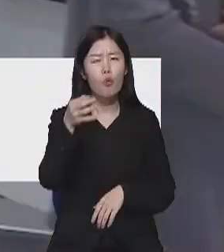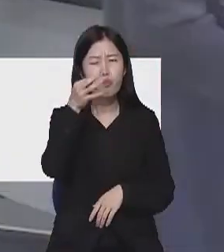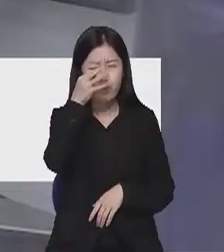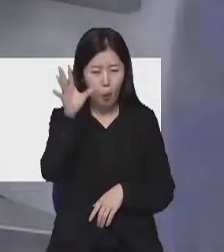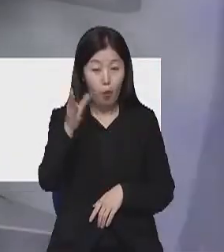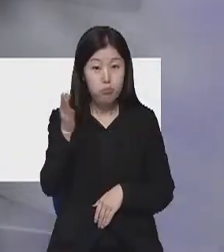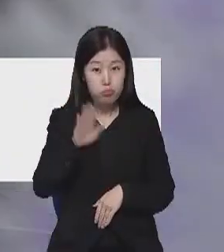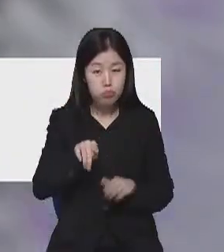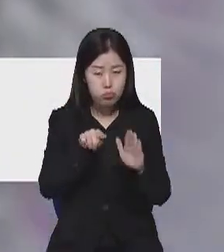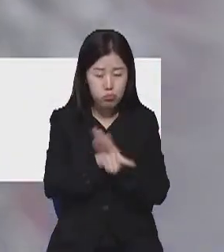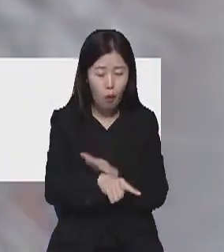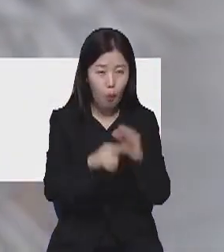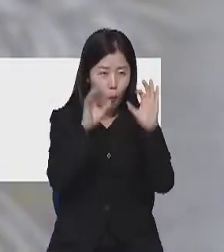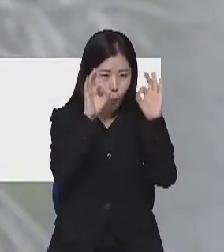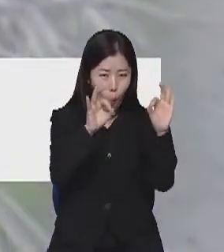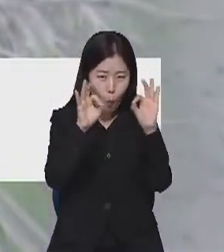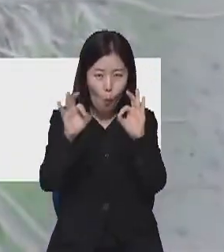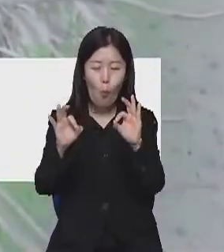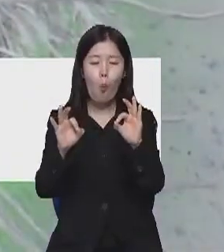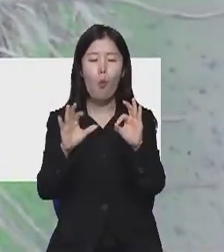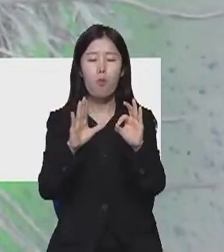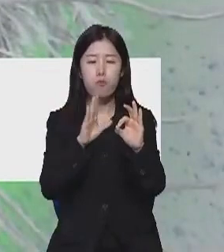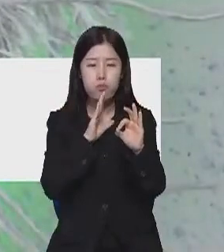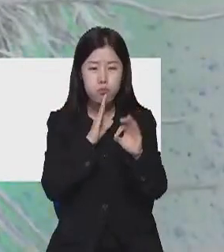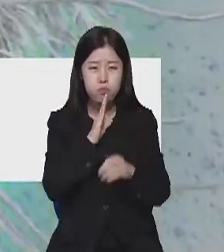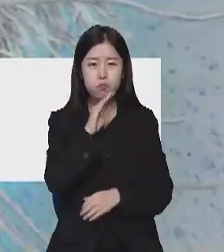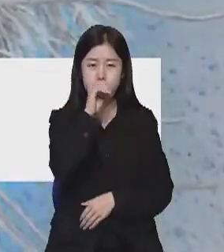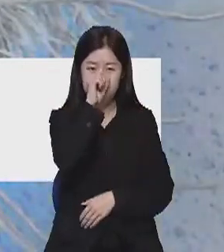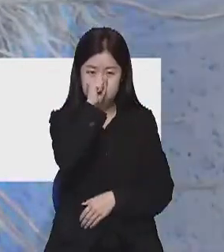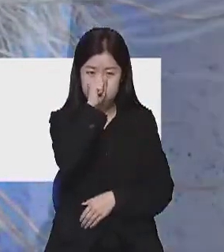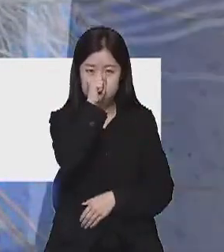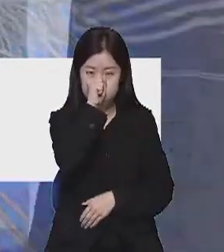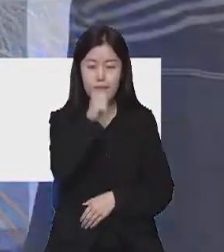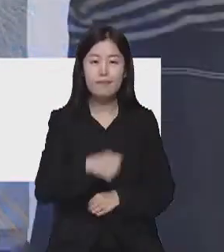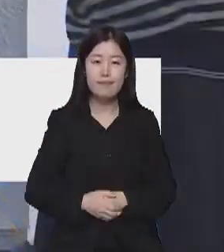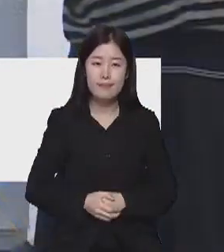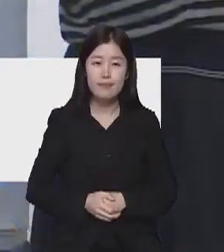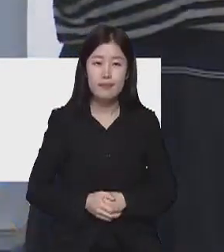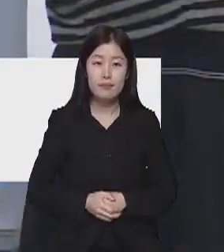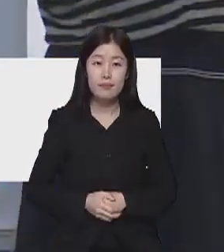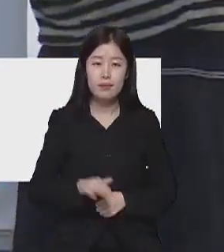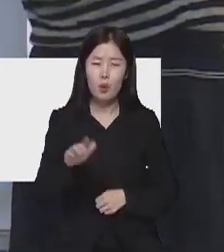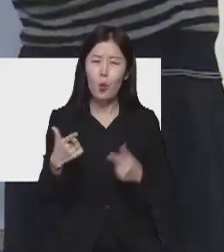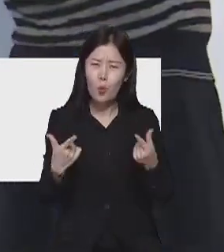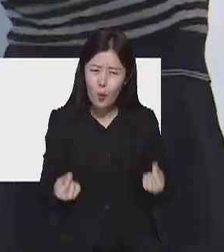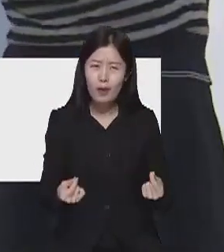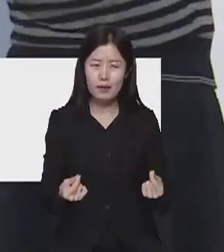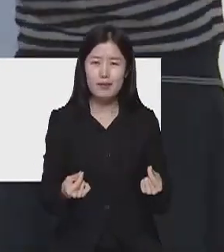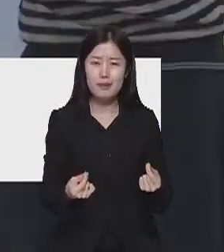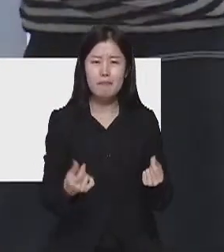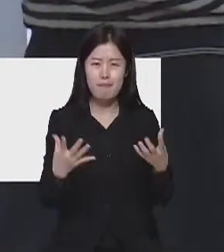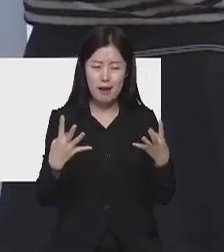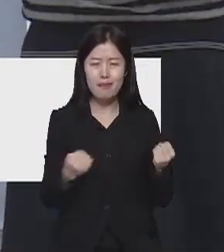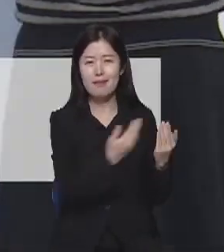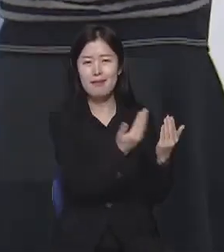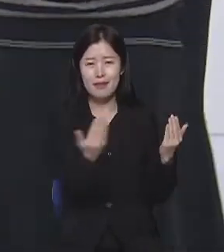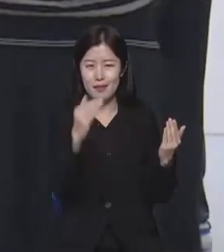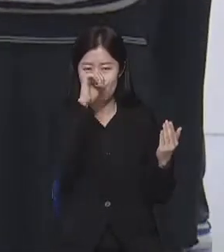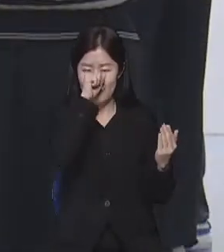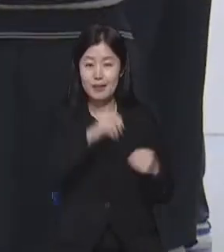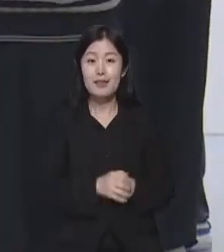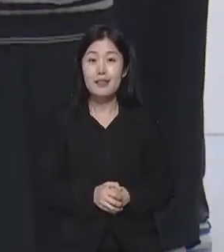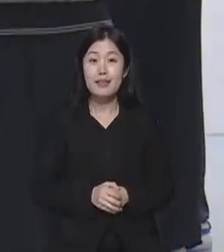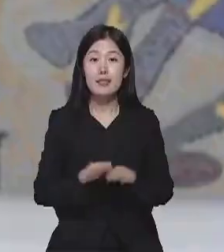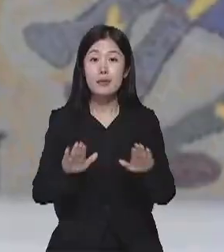수 있고 접할 수 있어서 참 그런 좋은 그런 계기가 된 거 같습니다 이런 기회가 많이 있었으면 좋겠습니다